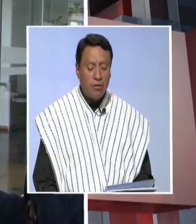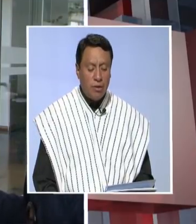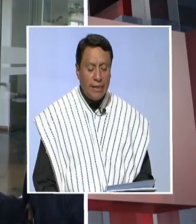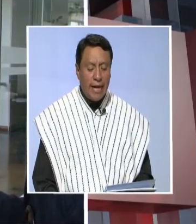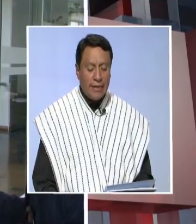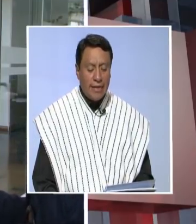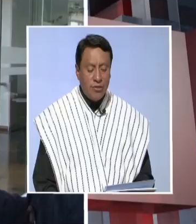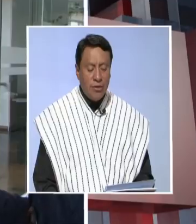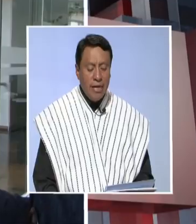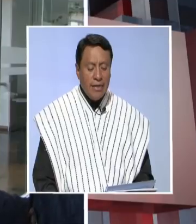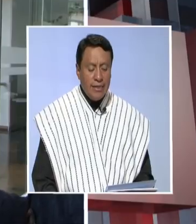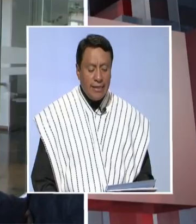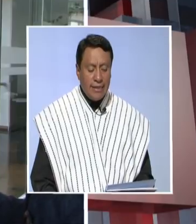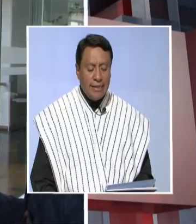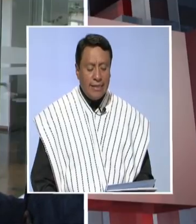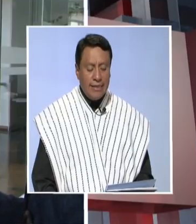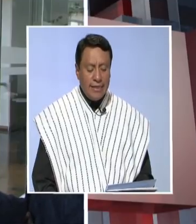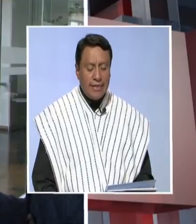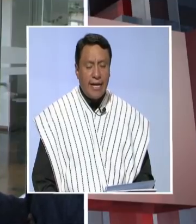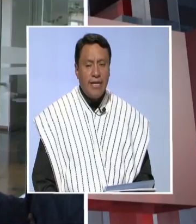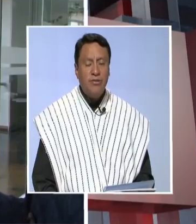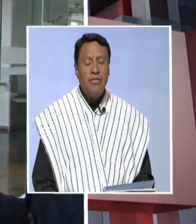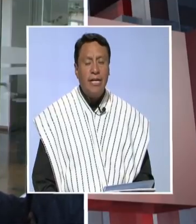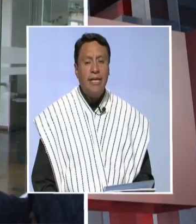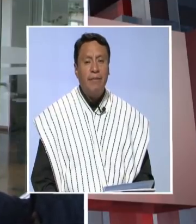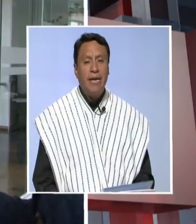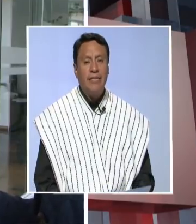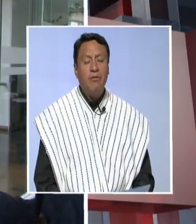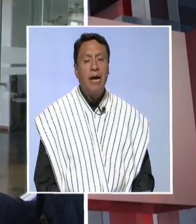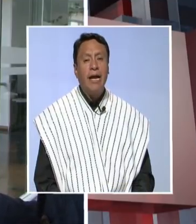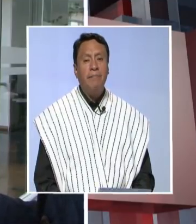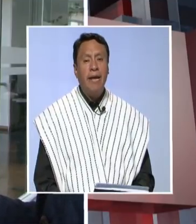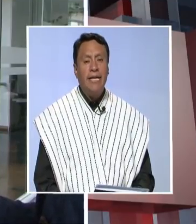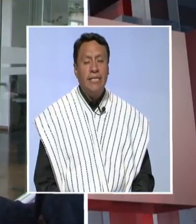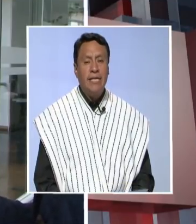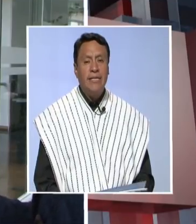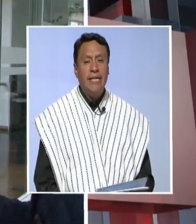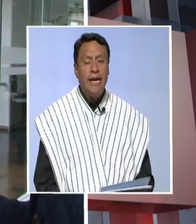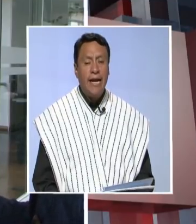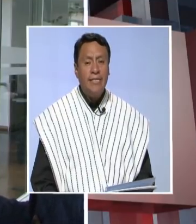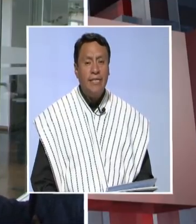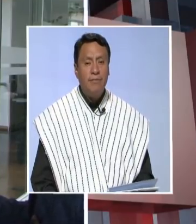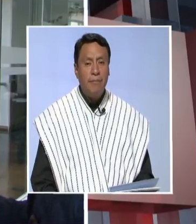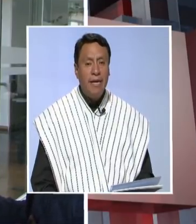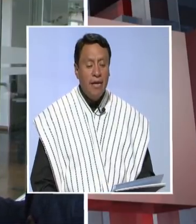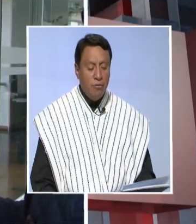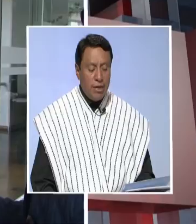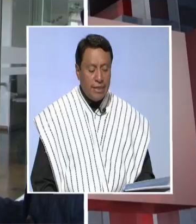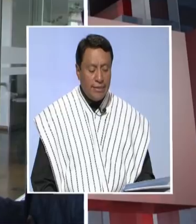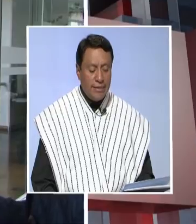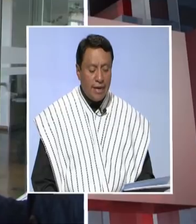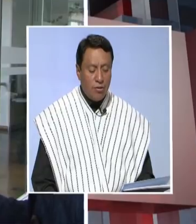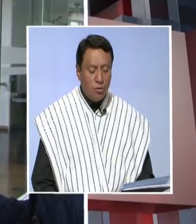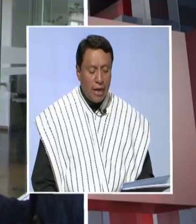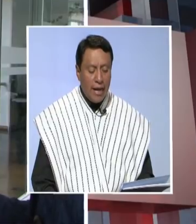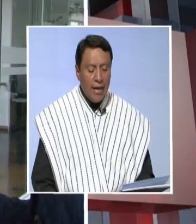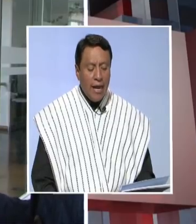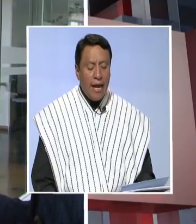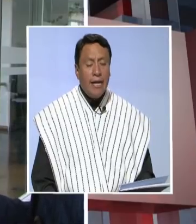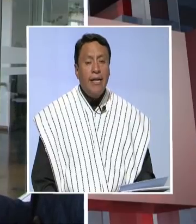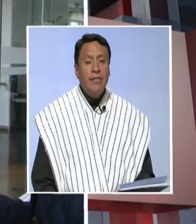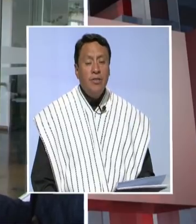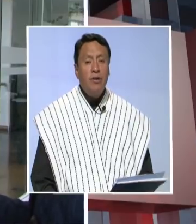Charichun, Pushakuna Ta Ajachun, Sinayati Rixirishka Kachun Chaitami, Astawan Kaipi, Achichachina Kanchinishpami, Huillachishka